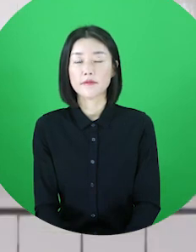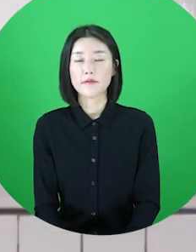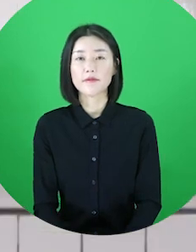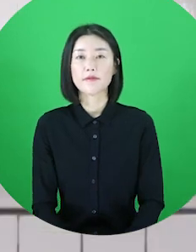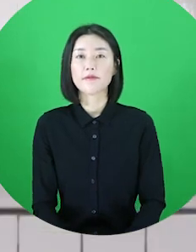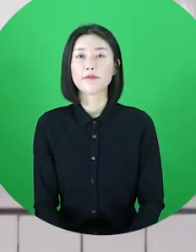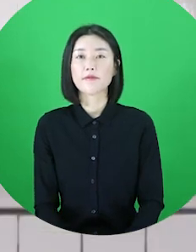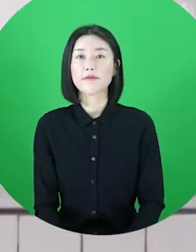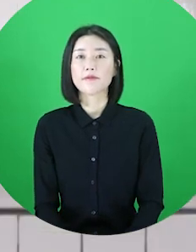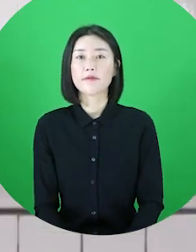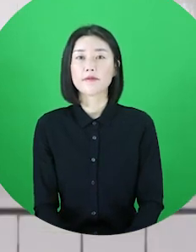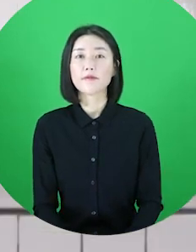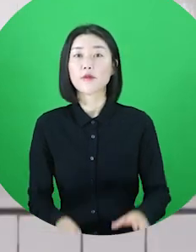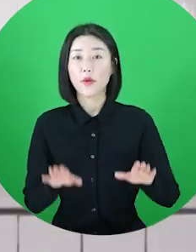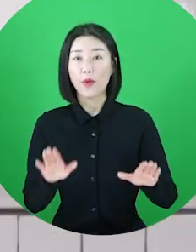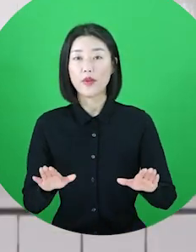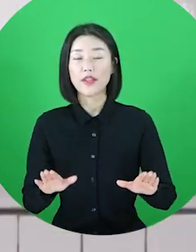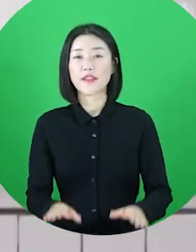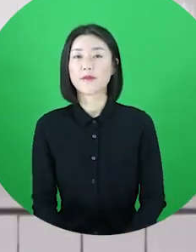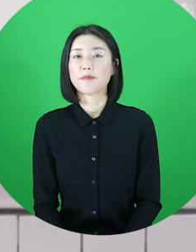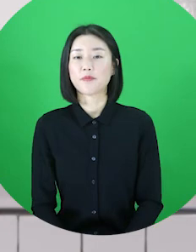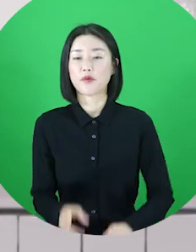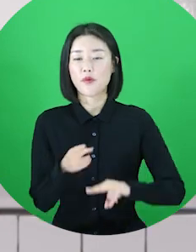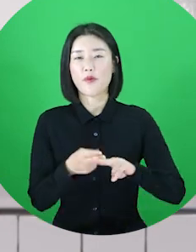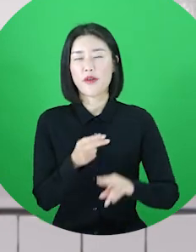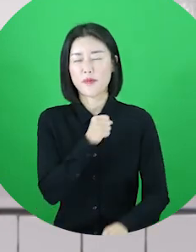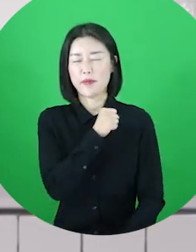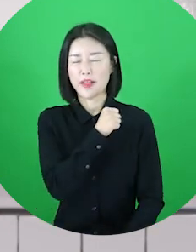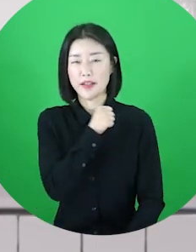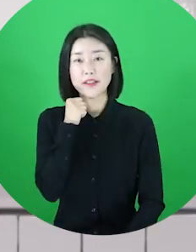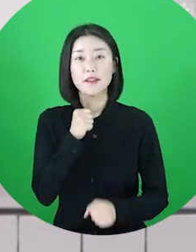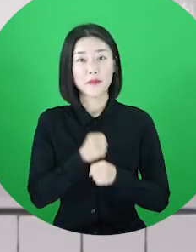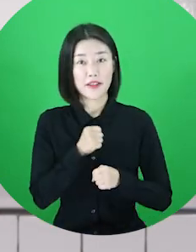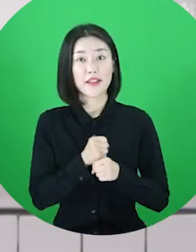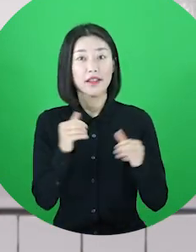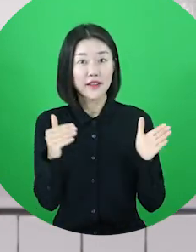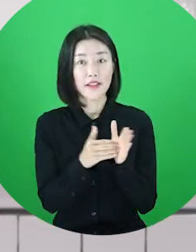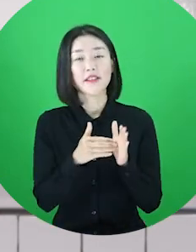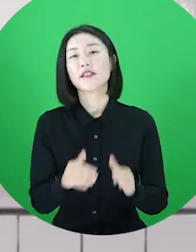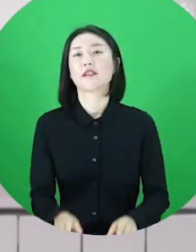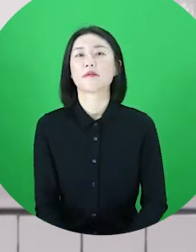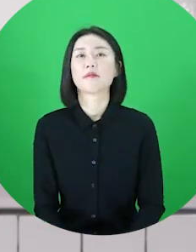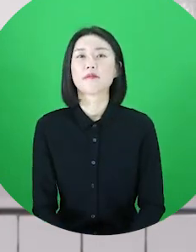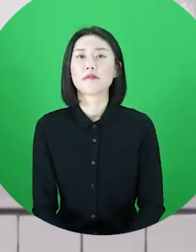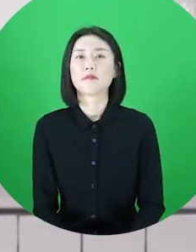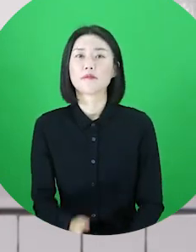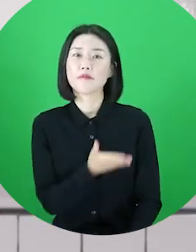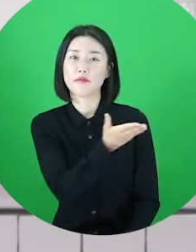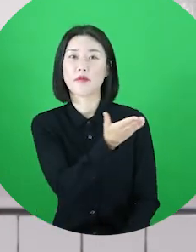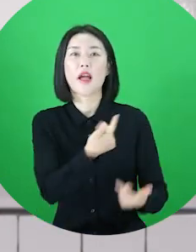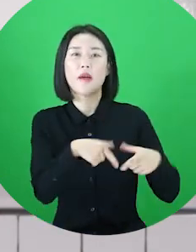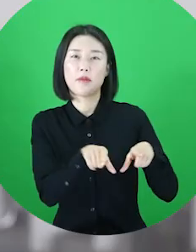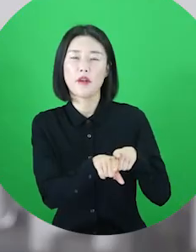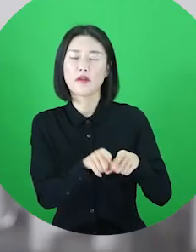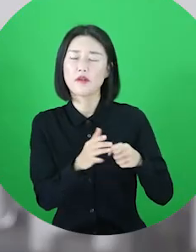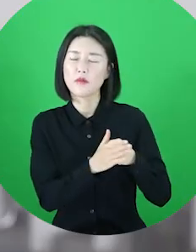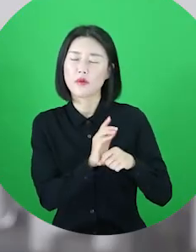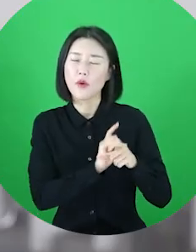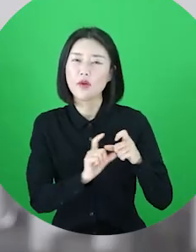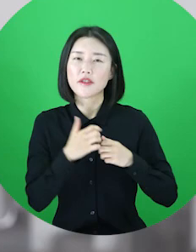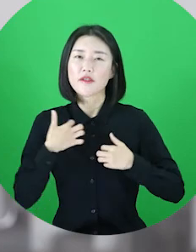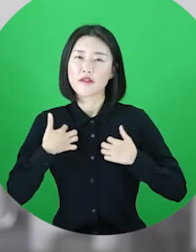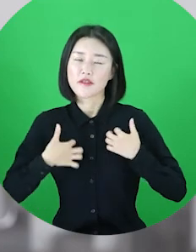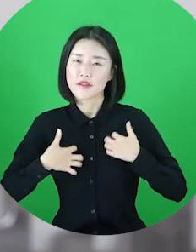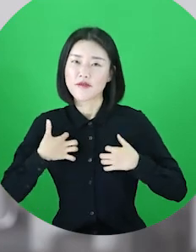오늘 맛있는 간장 계란밥을 요리해 봤는데요. 요리사님과 함께해서 더욱 즐겁게 했던 것 같아요. 이렇게